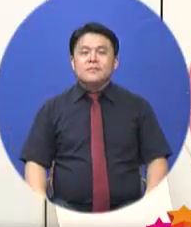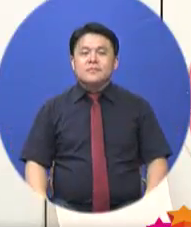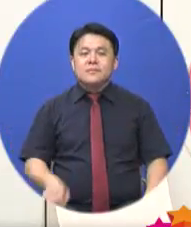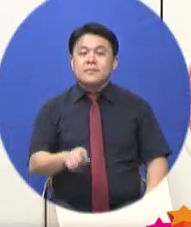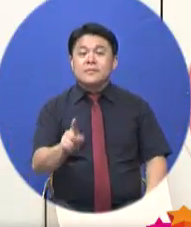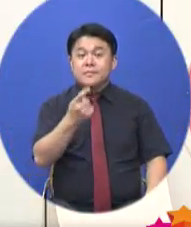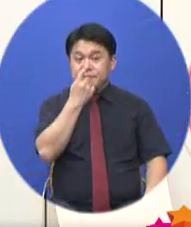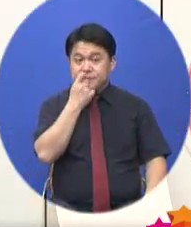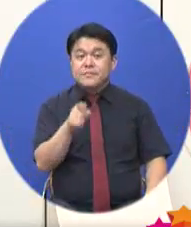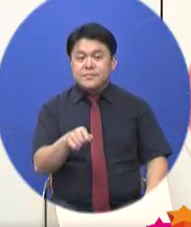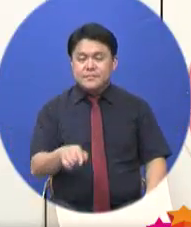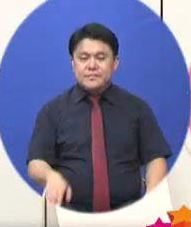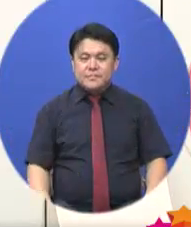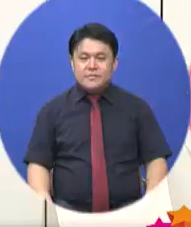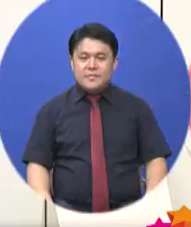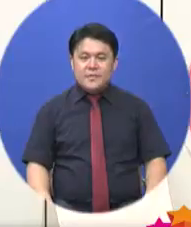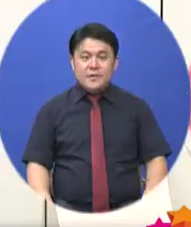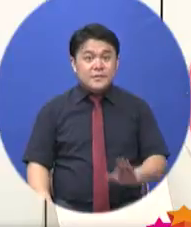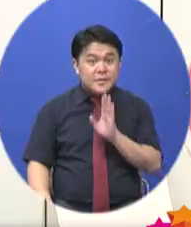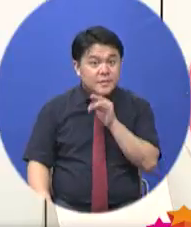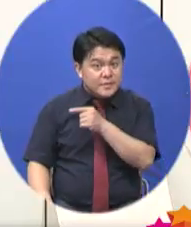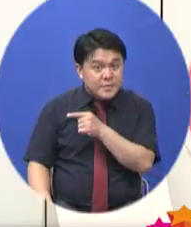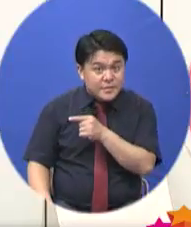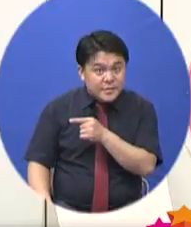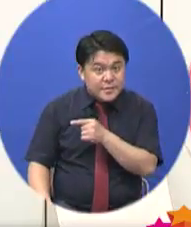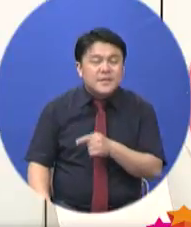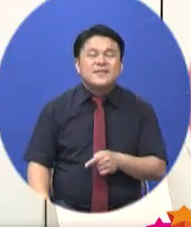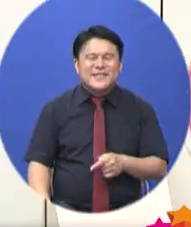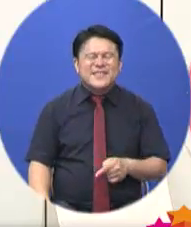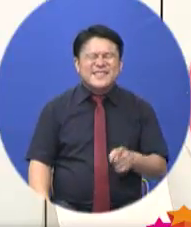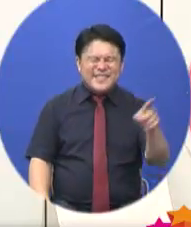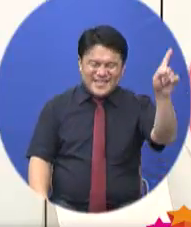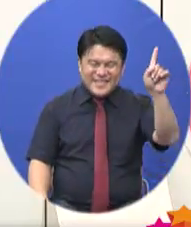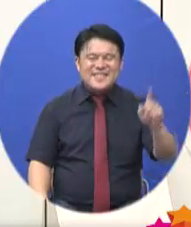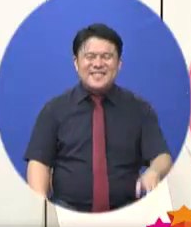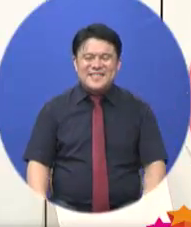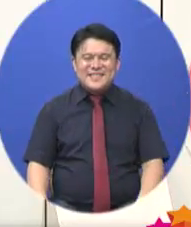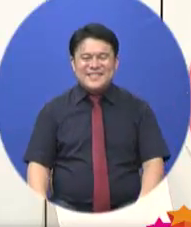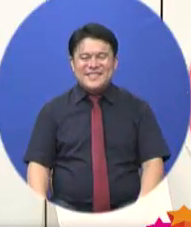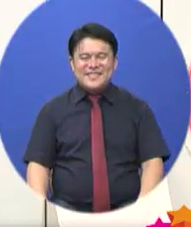그리고 거기서도 배우고 그랬어요. 그렇게 배우셨습니까? 네. 네.